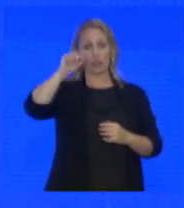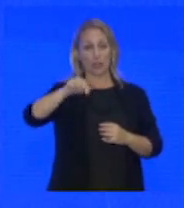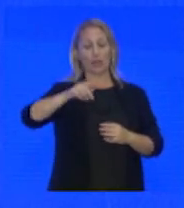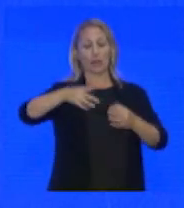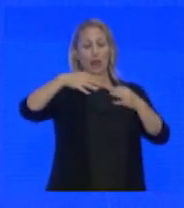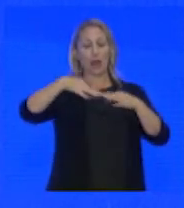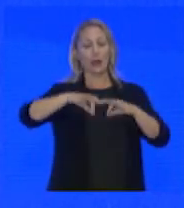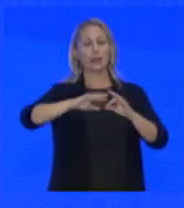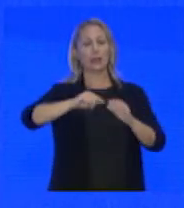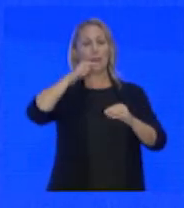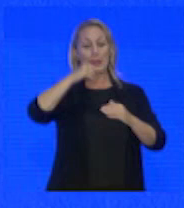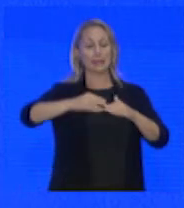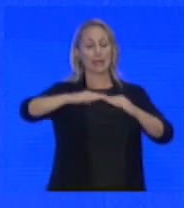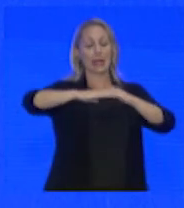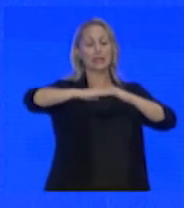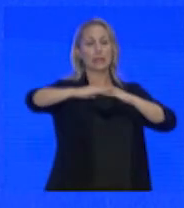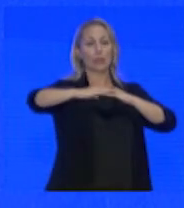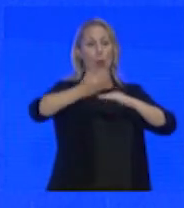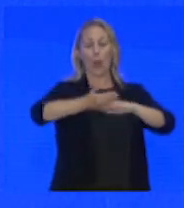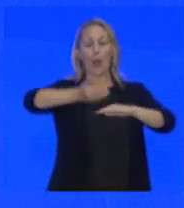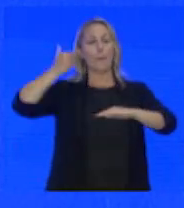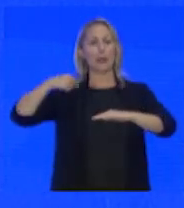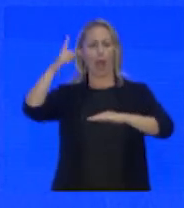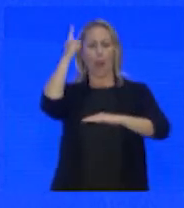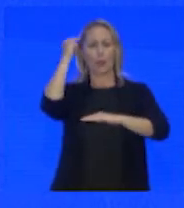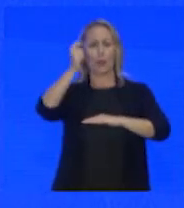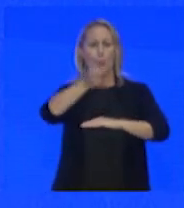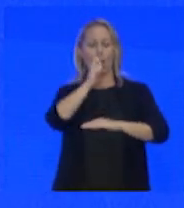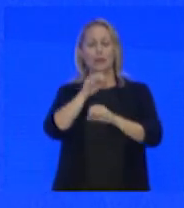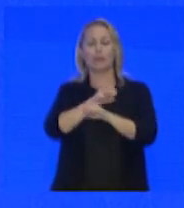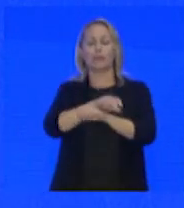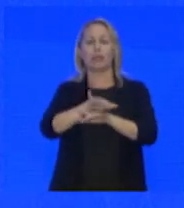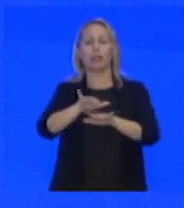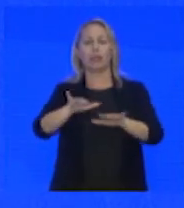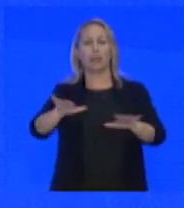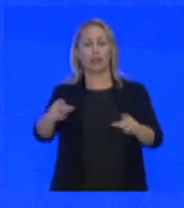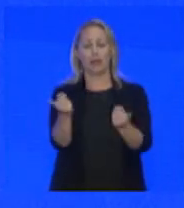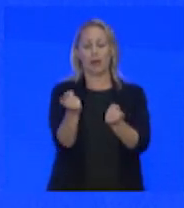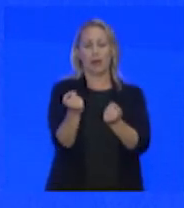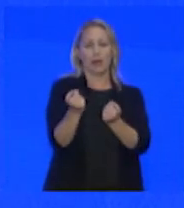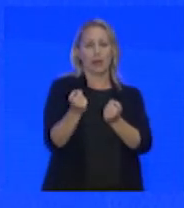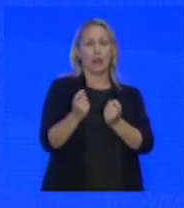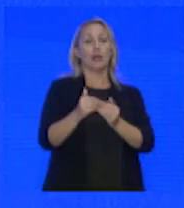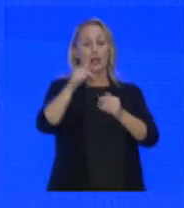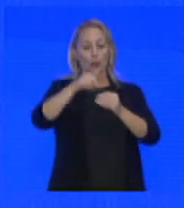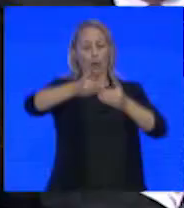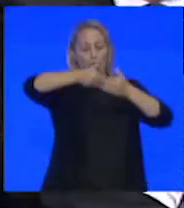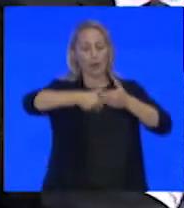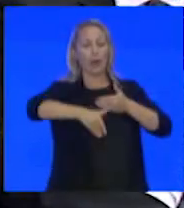σύνορο μεταξύ της δημαγωγίας και της αλήθειας της ευθύνης. Μέτρο